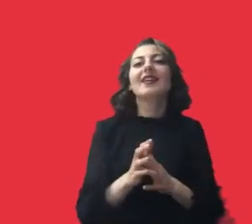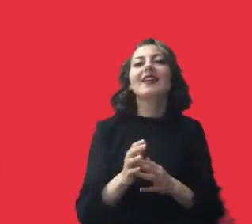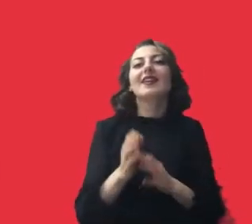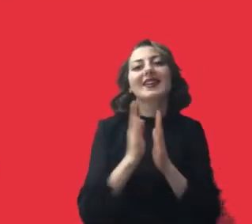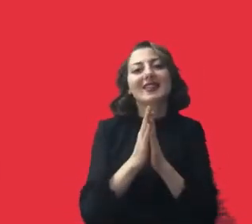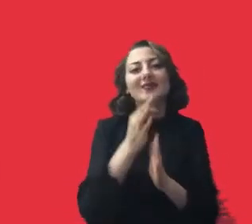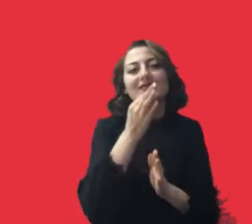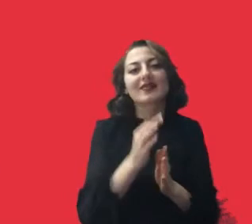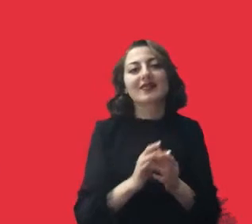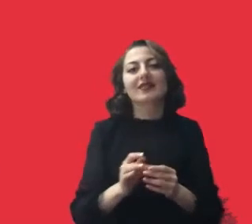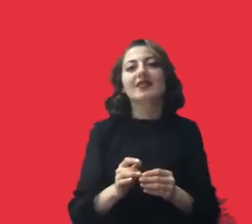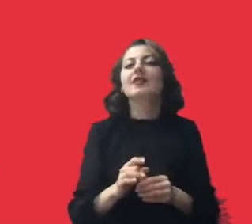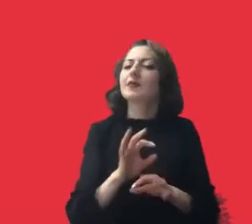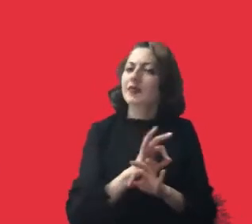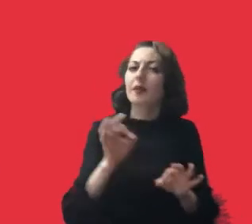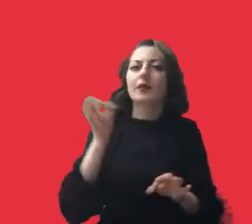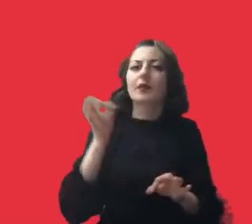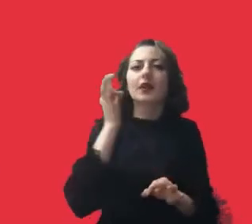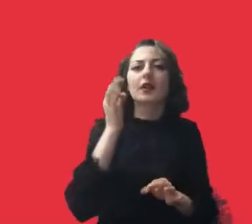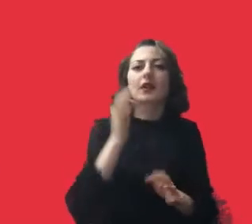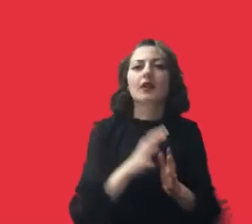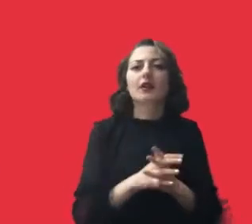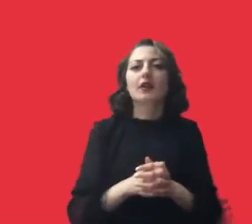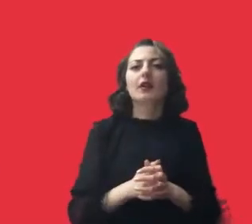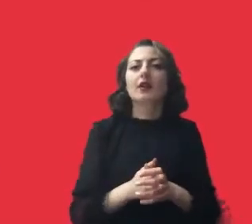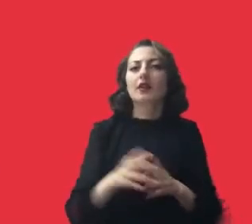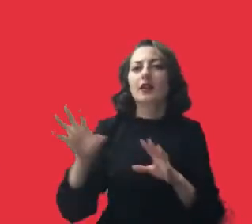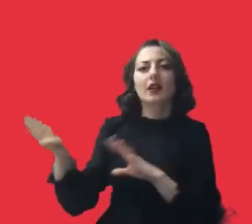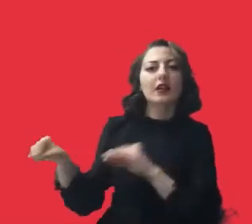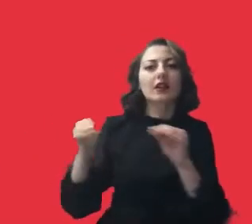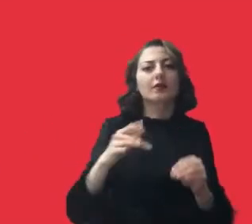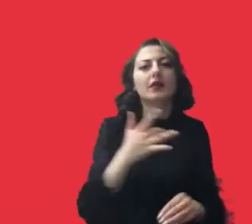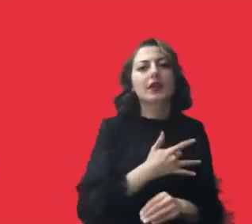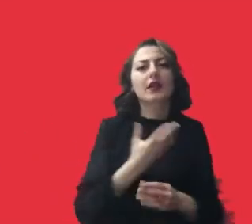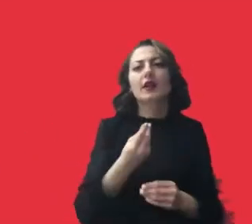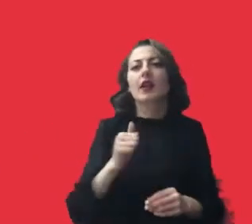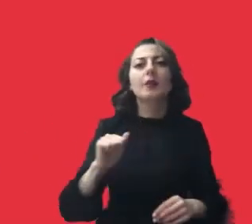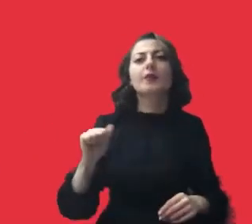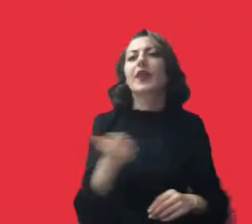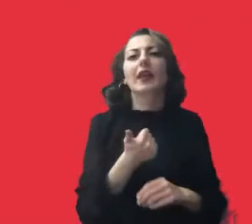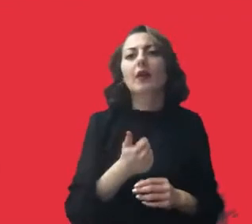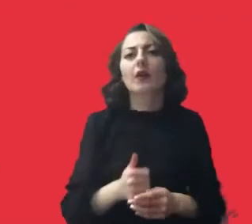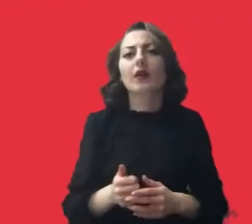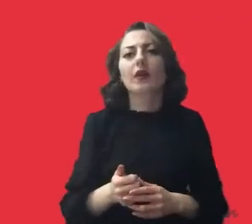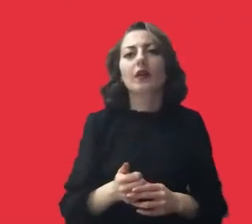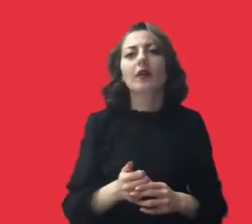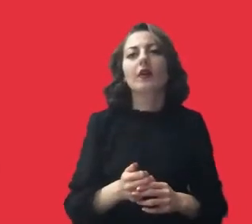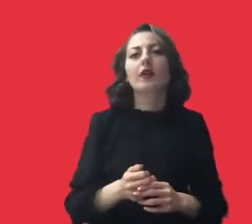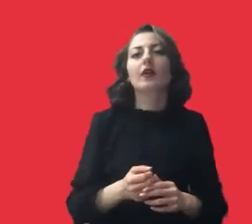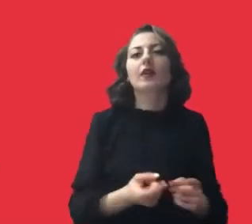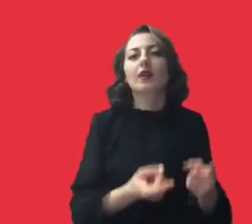gayet iyi In the duyuyoruz şu an. meantime, that is okay. We can Mültecilerin hear gönüllü rolü clearly. önemli. So, refugees Güzelmiş peki. volunteering is